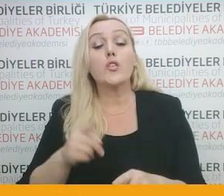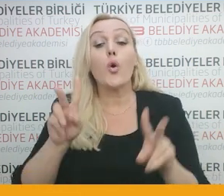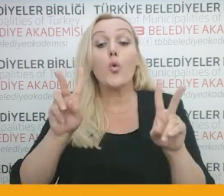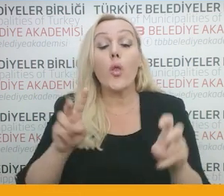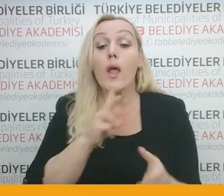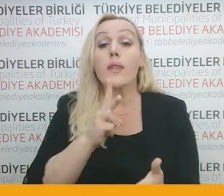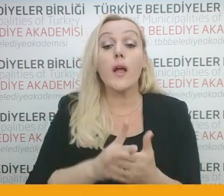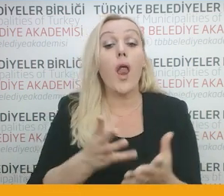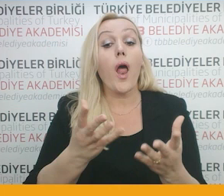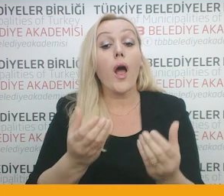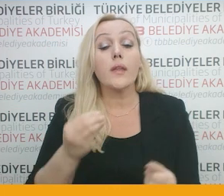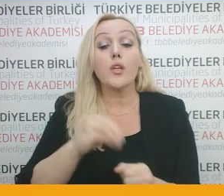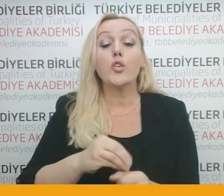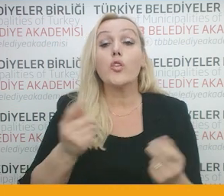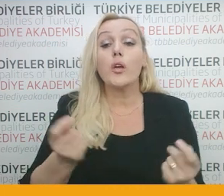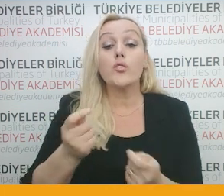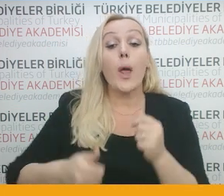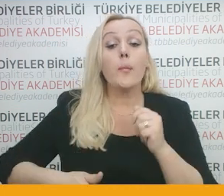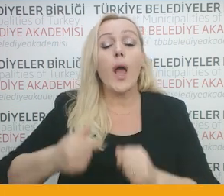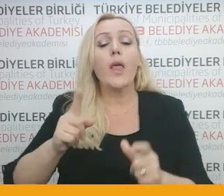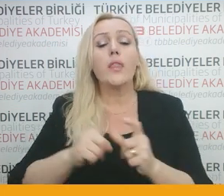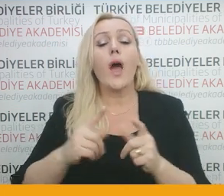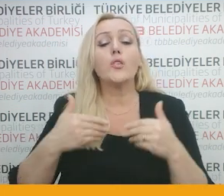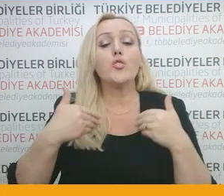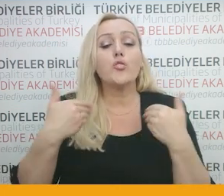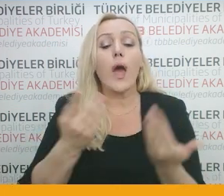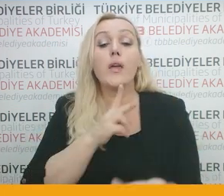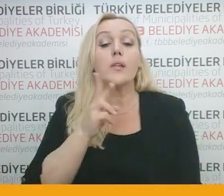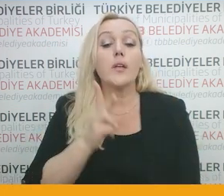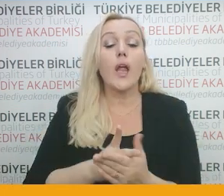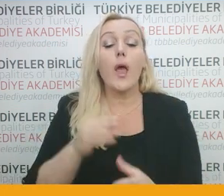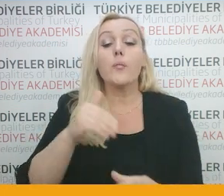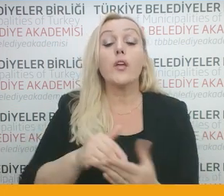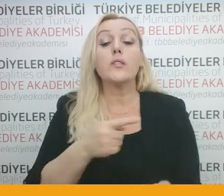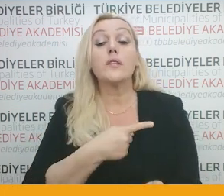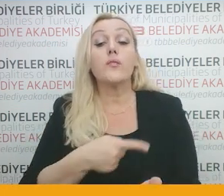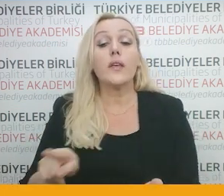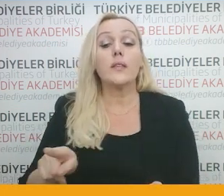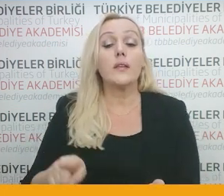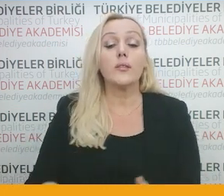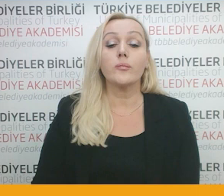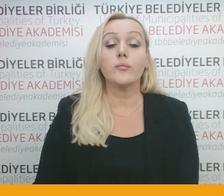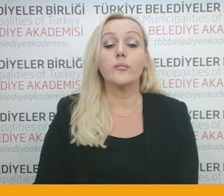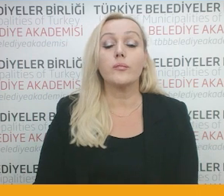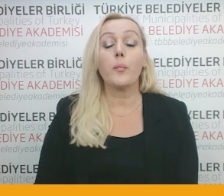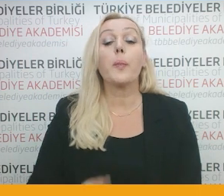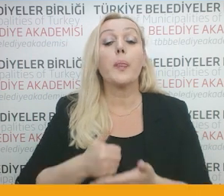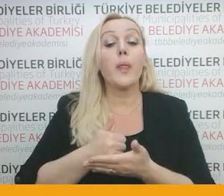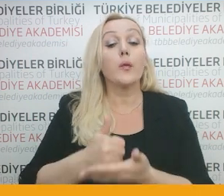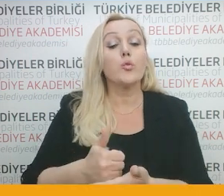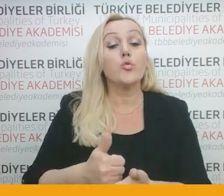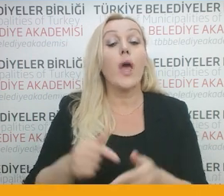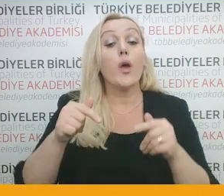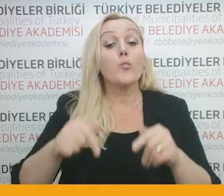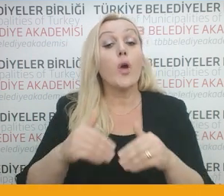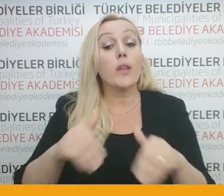alırsa İçişleri Bakanlığı'nın bildirimi üzerine Danıştay'ın kararıyla meclis feshedilir arkadaşlar. Bütçe bu